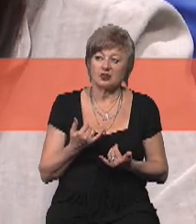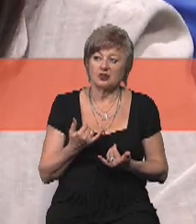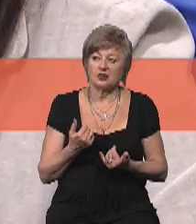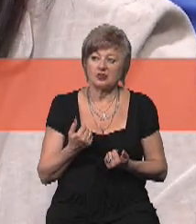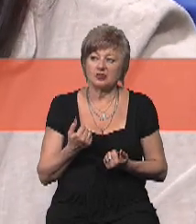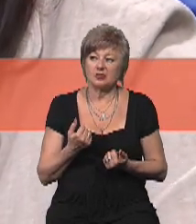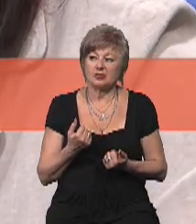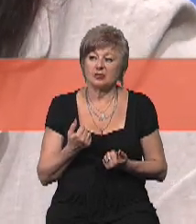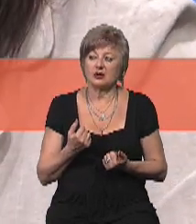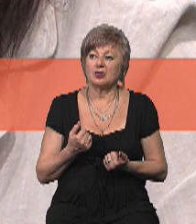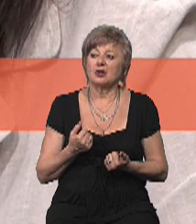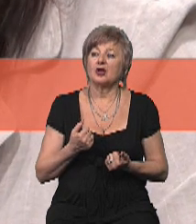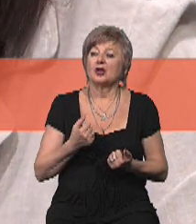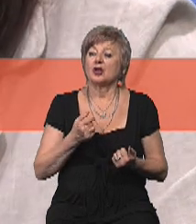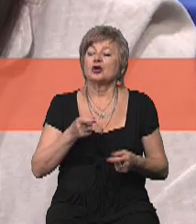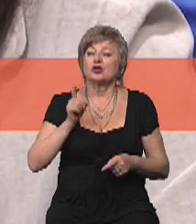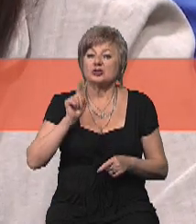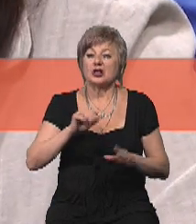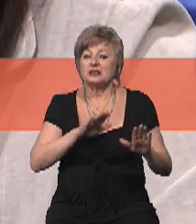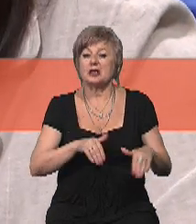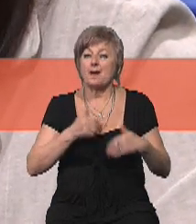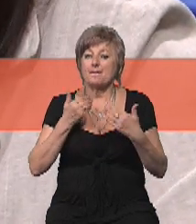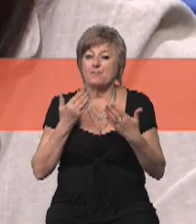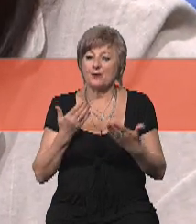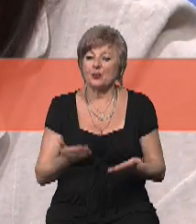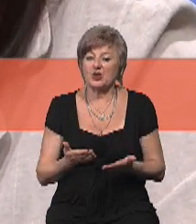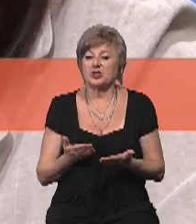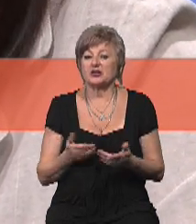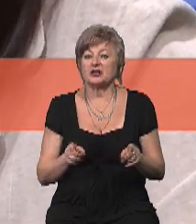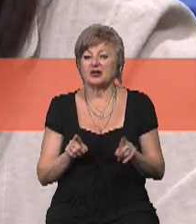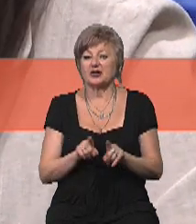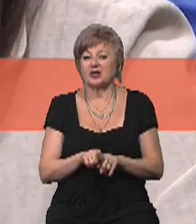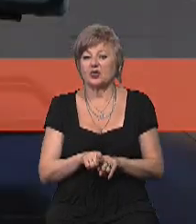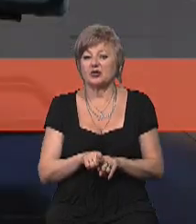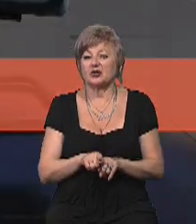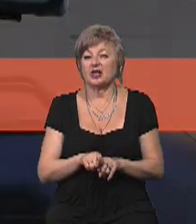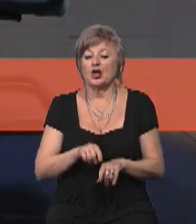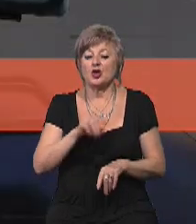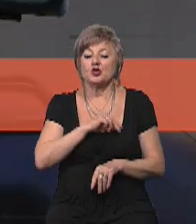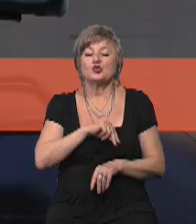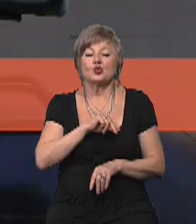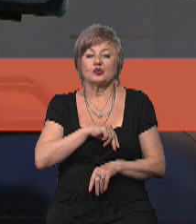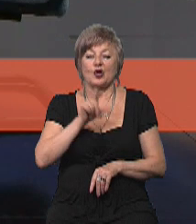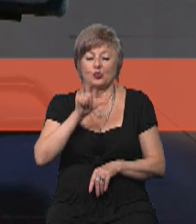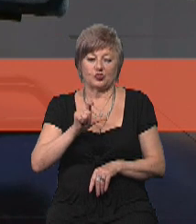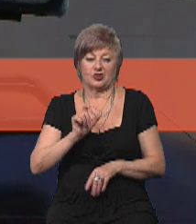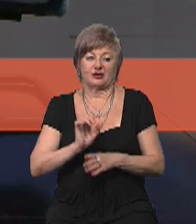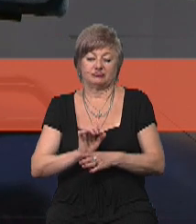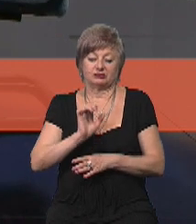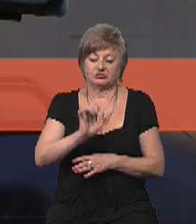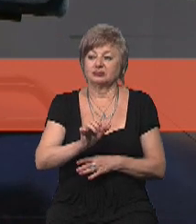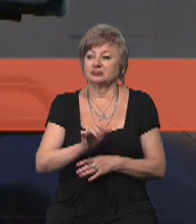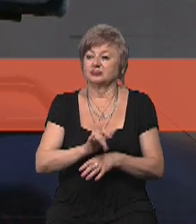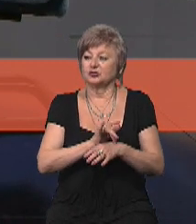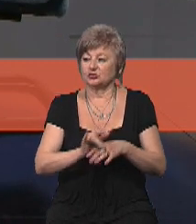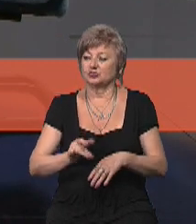пані Вікторія Котелевська, вона навіть пропонує організувати такі собі трудові загони для допомоги. От як ви ставитесь до цієї ідеї?